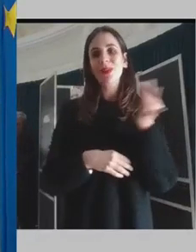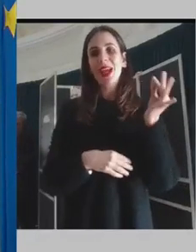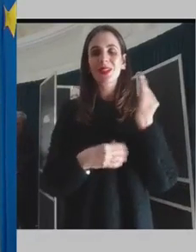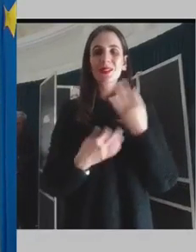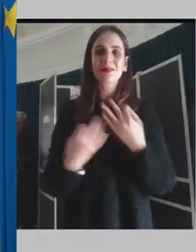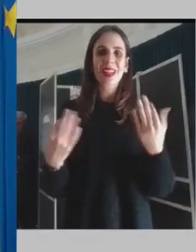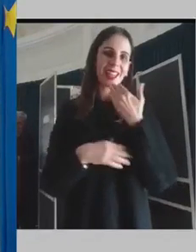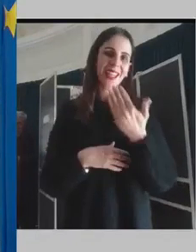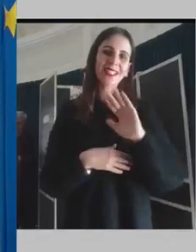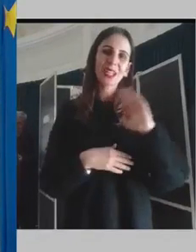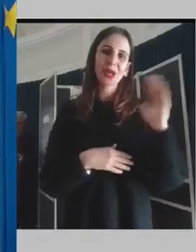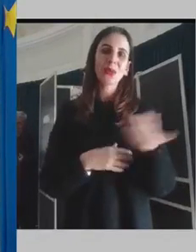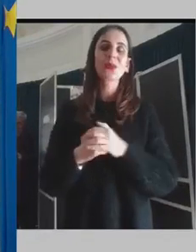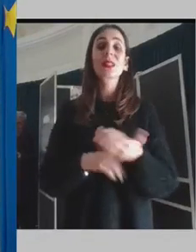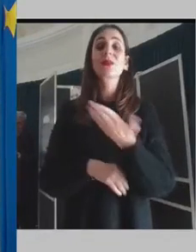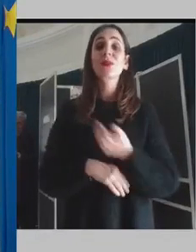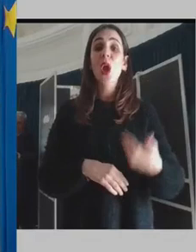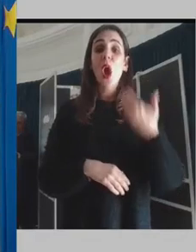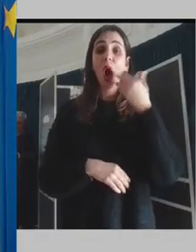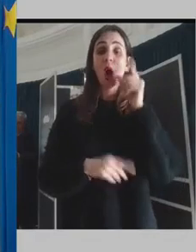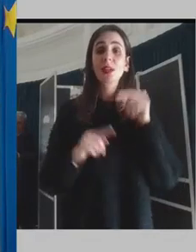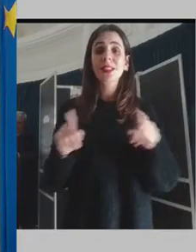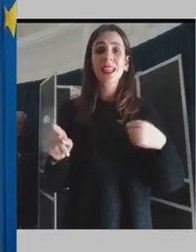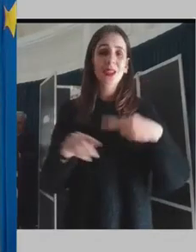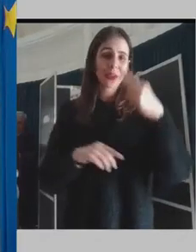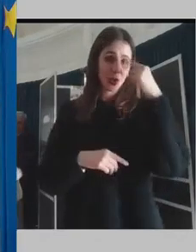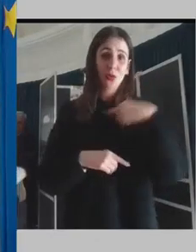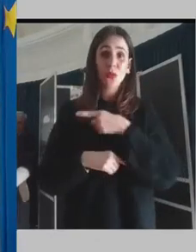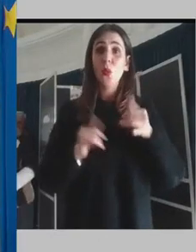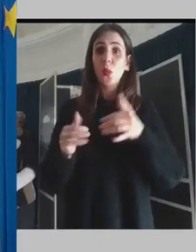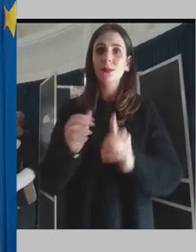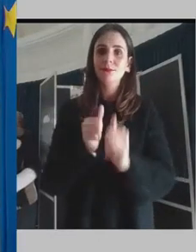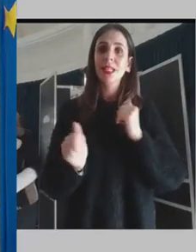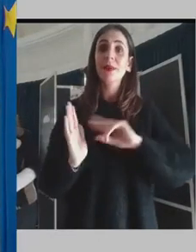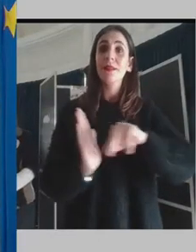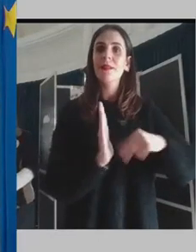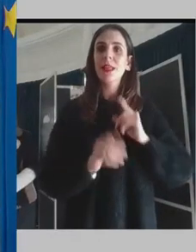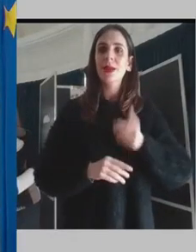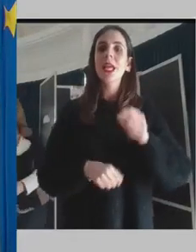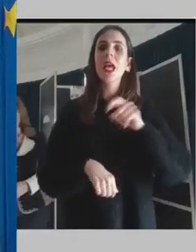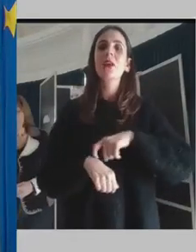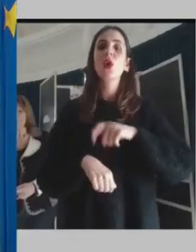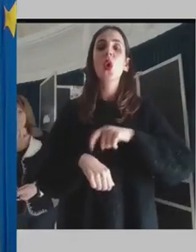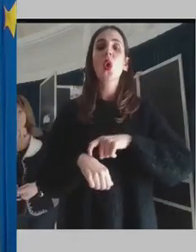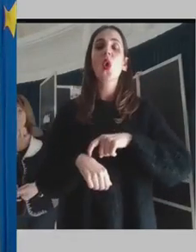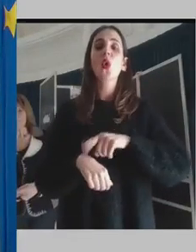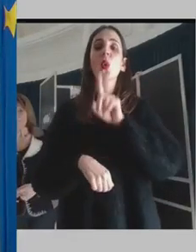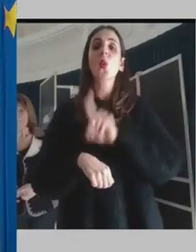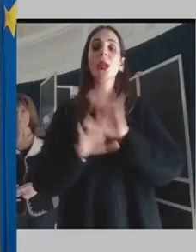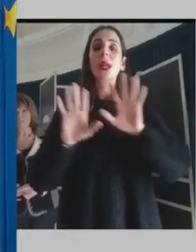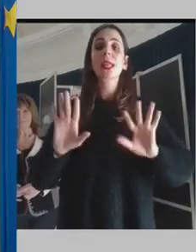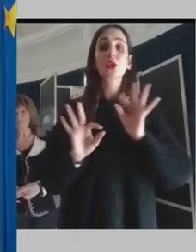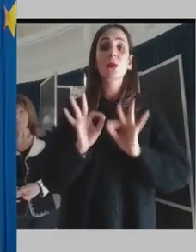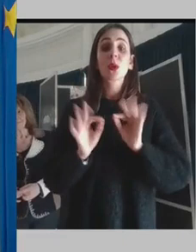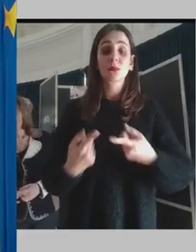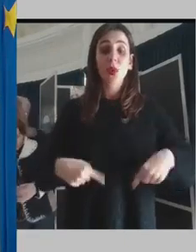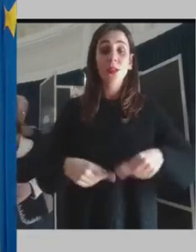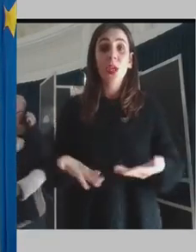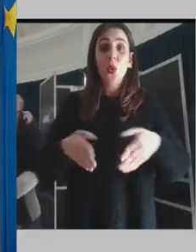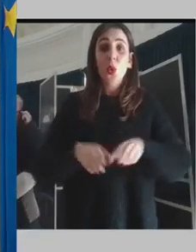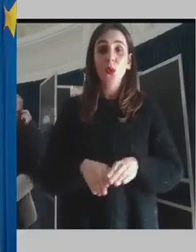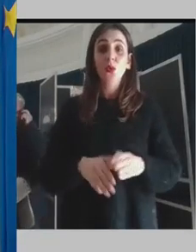ringraziamo. Consiglieri, vi ricordo che prima di andare via dovete firmare. Chiudiamo il consiglio alle ore 13:10. Ci vediamo giovedì